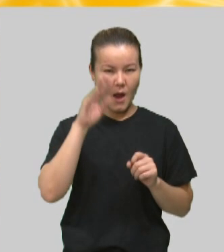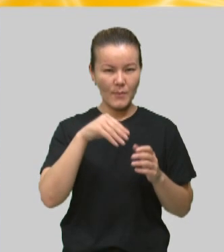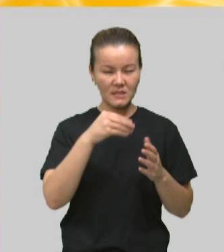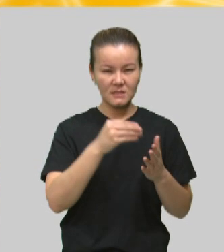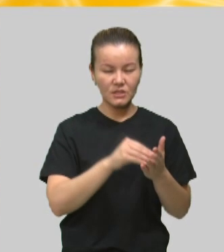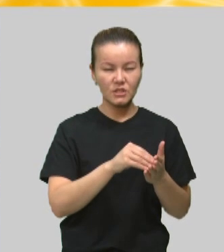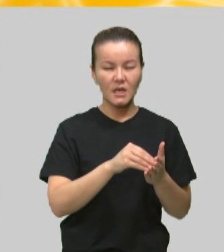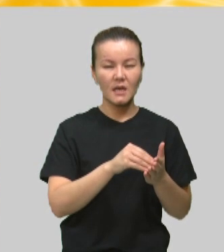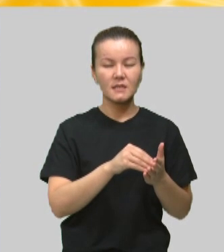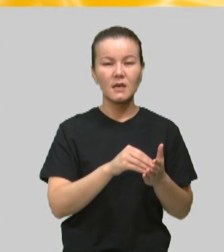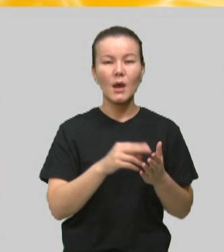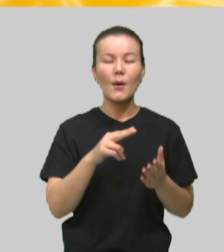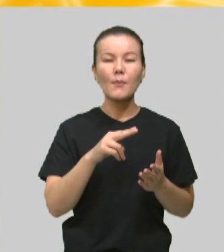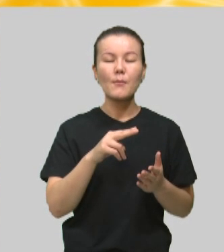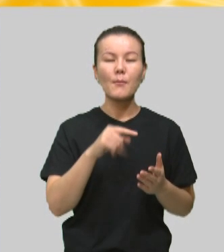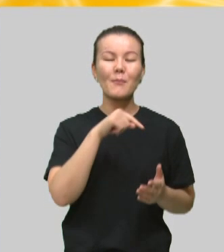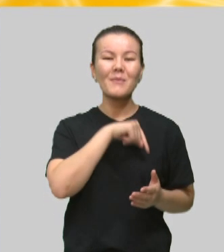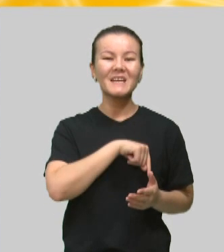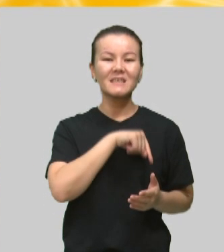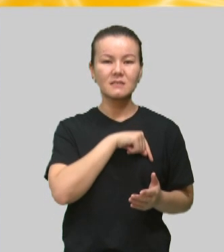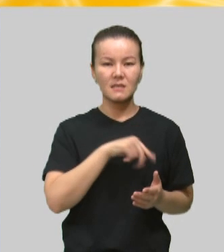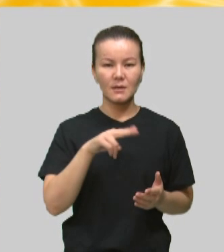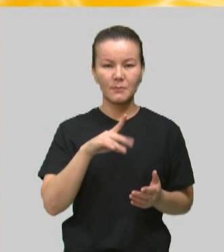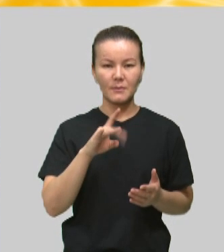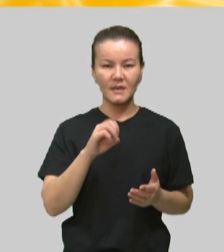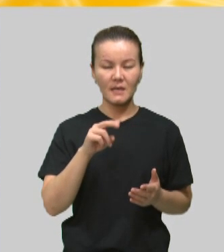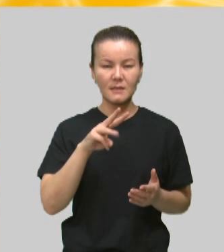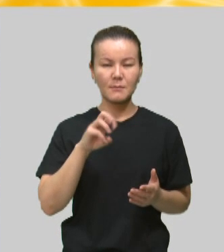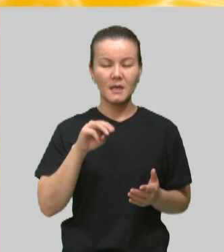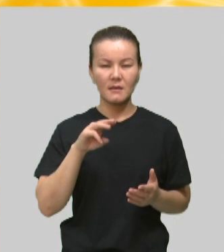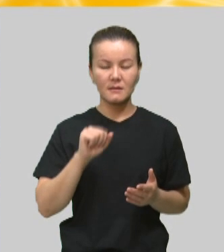обозначает признак предмета и